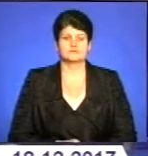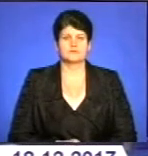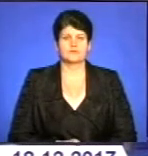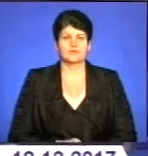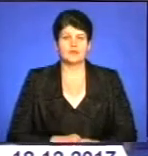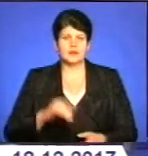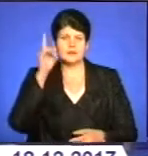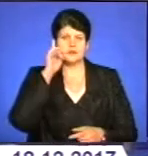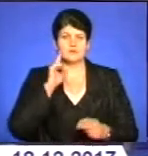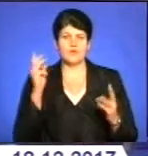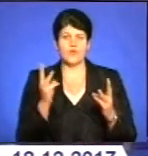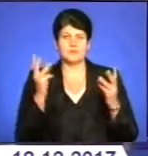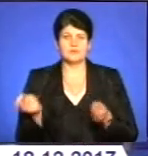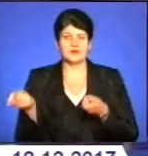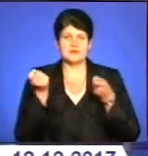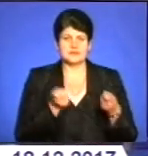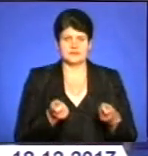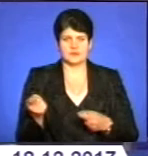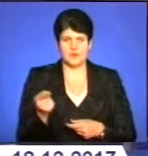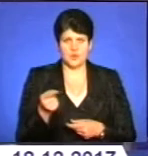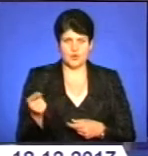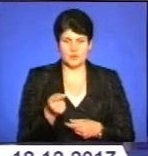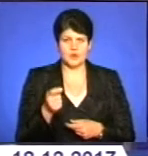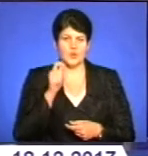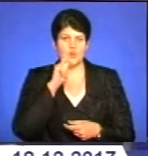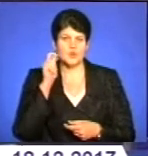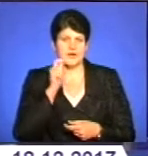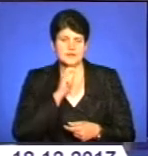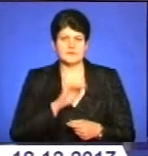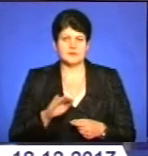Вифлеємський вогонь привезли до Тернополя пластуни. Українським